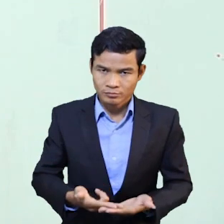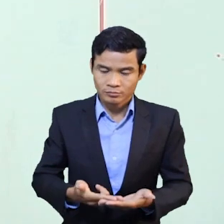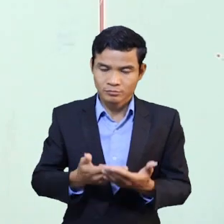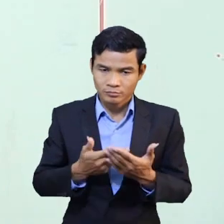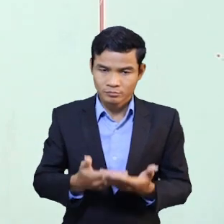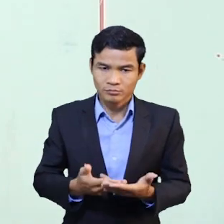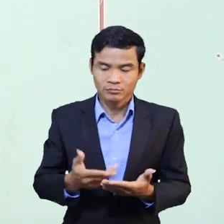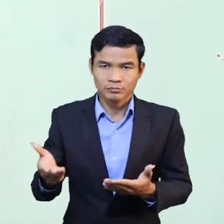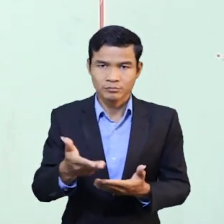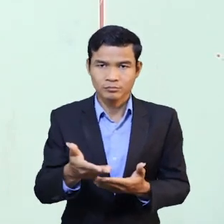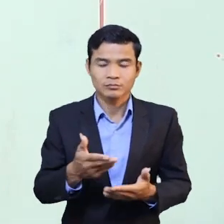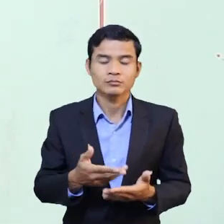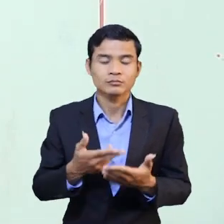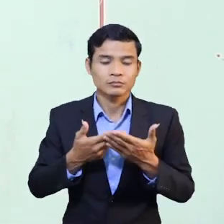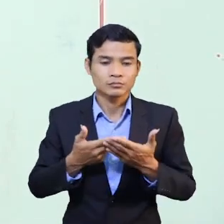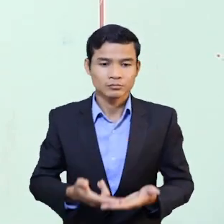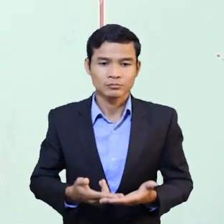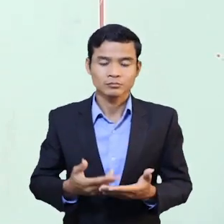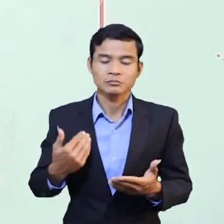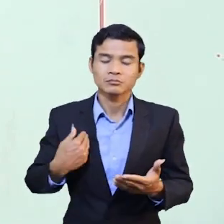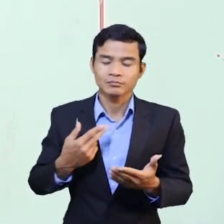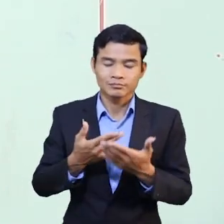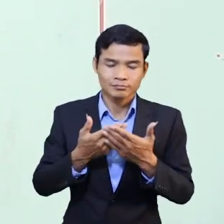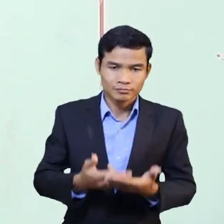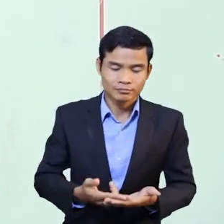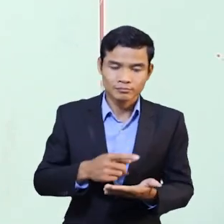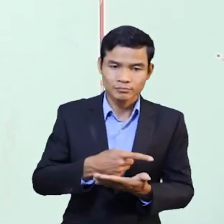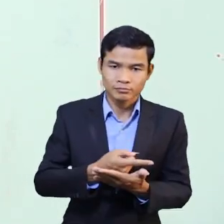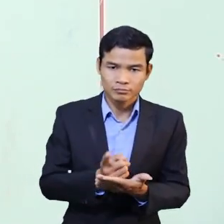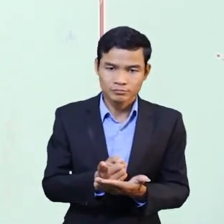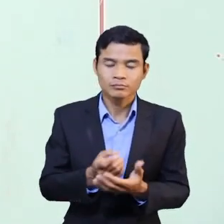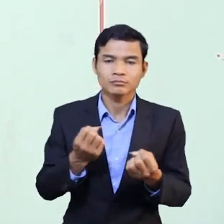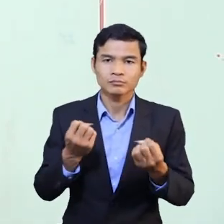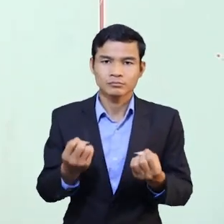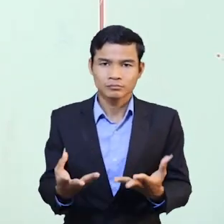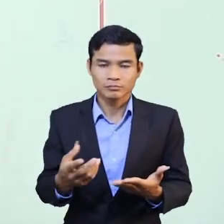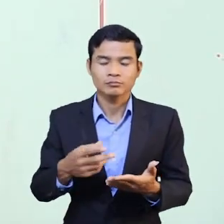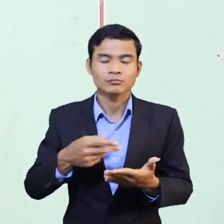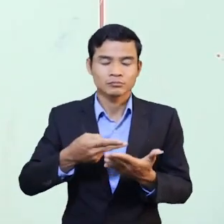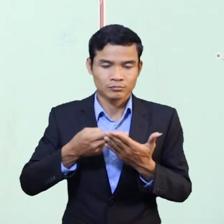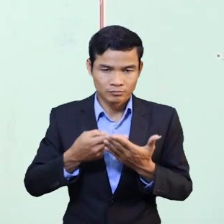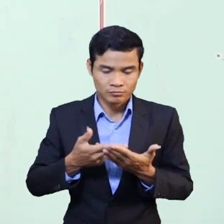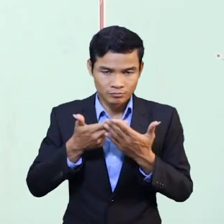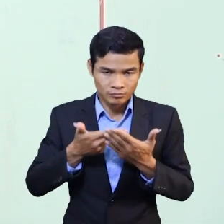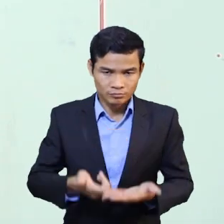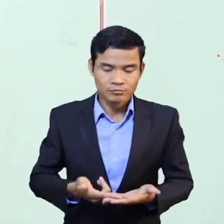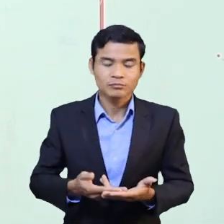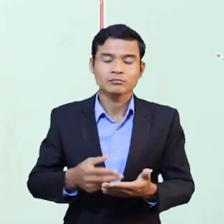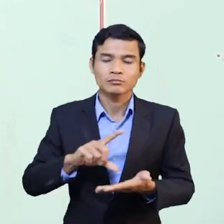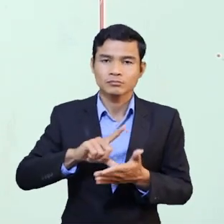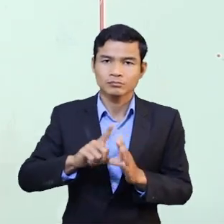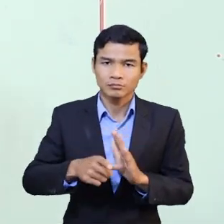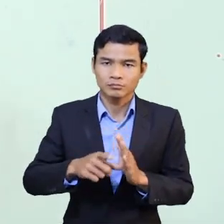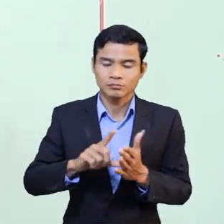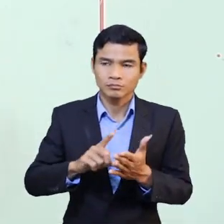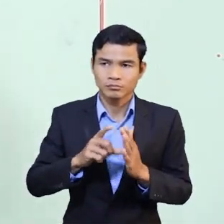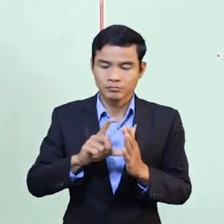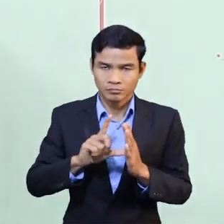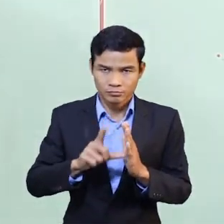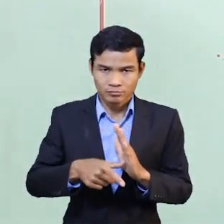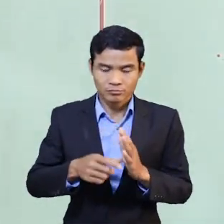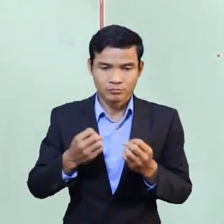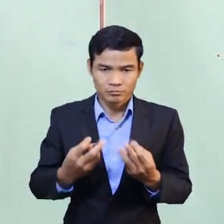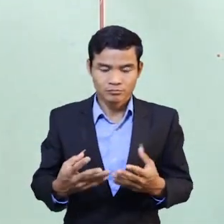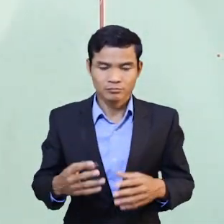nói bằng đằng thả ta cái miền tùm ngôn nâng phần màn kỳ lô hai chá đối chá này cứ nít cứ chỉ cá thăng túm tùm ngôn